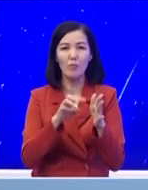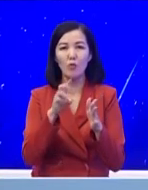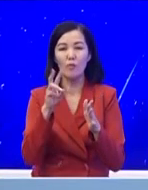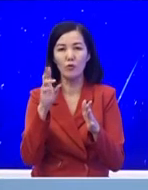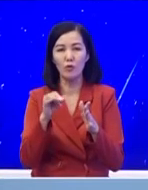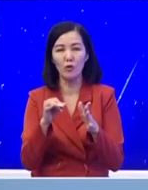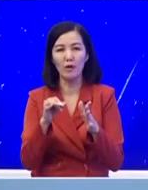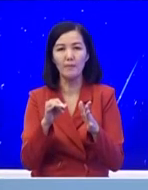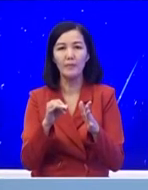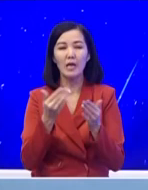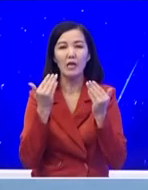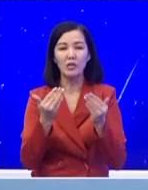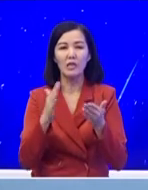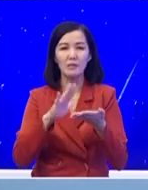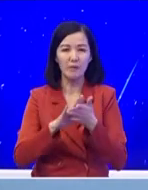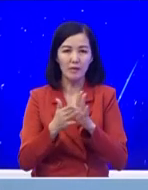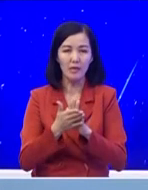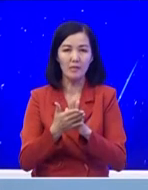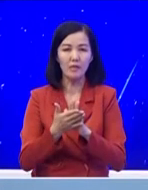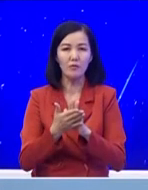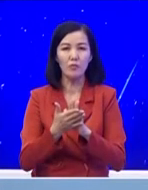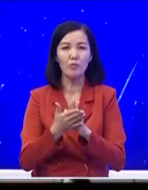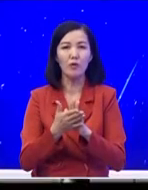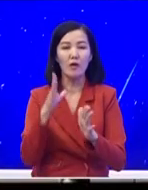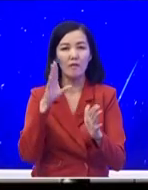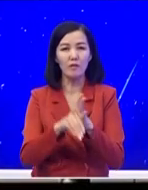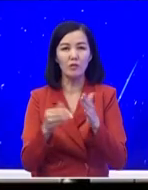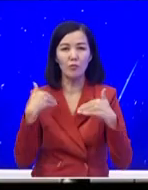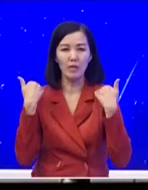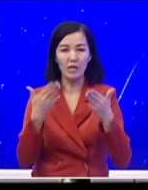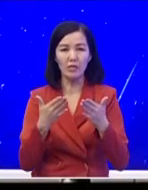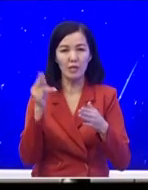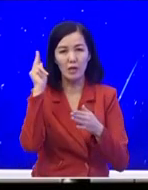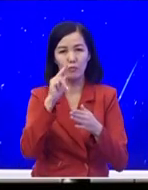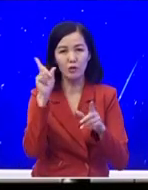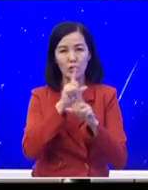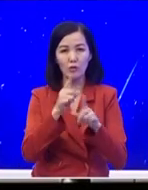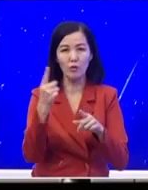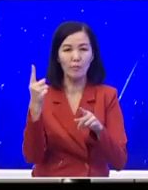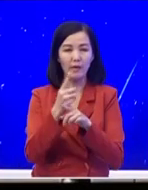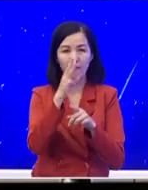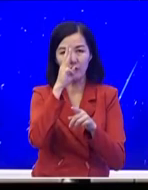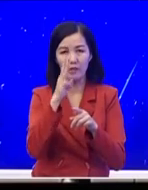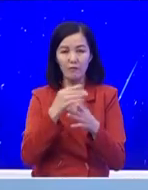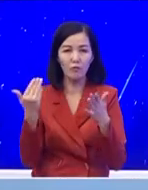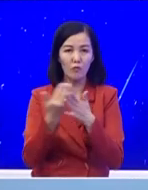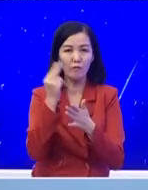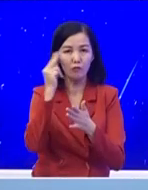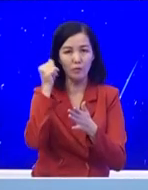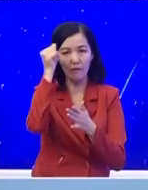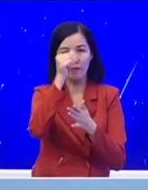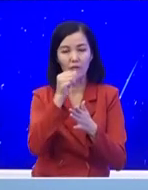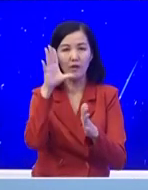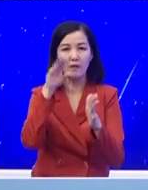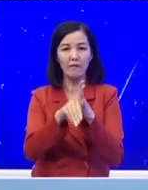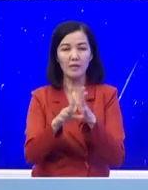пульмонологов. Учитывая неблагополучную эпидемиологическую обстановку, внесено предложение обучение школьников первой четверти нового учебного года